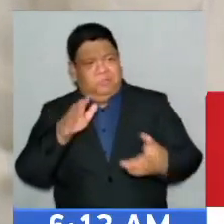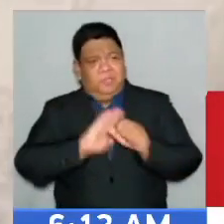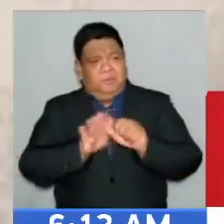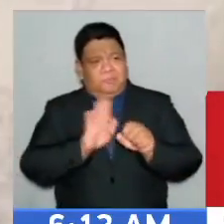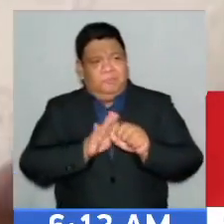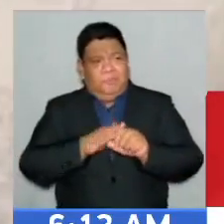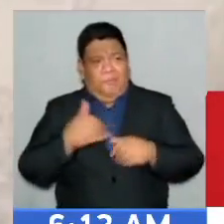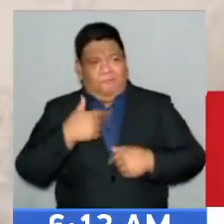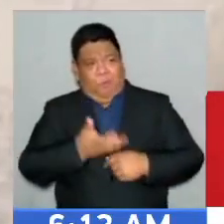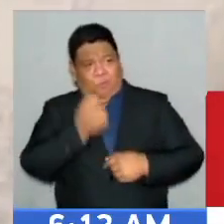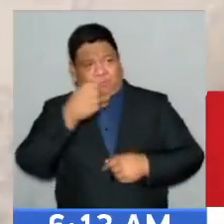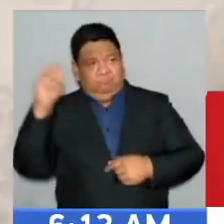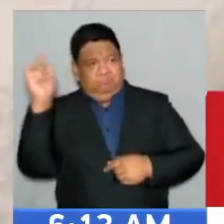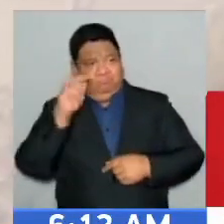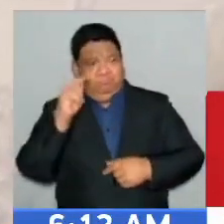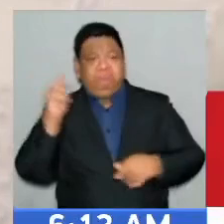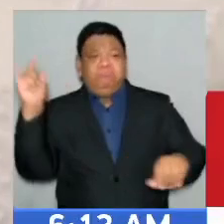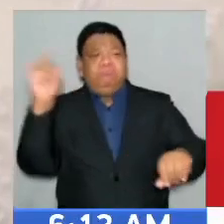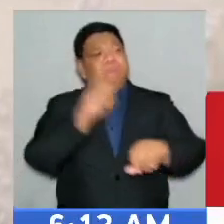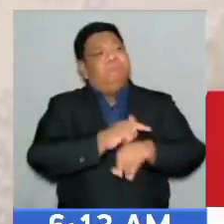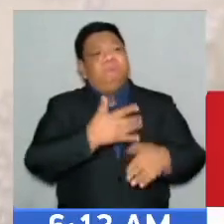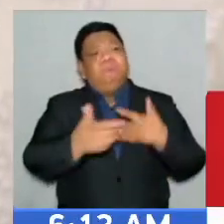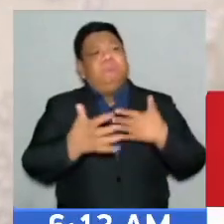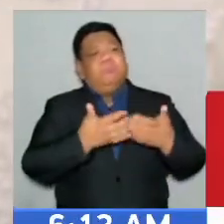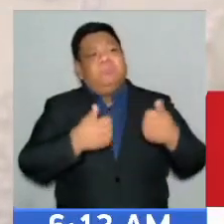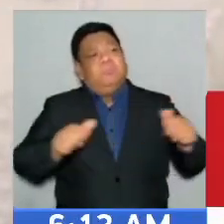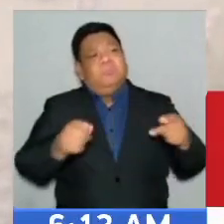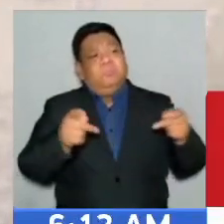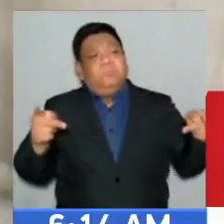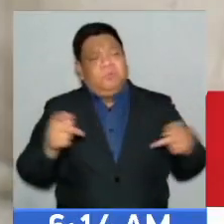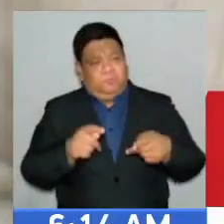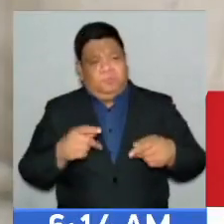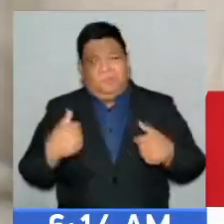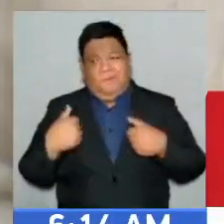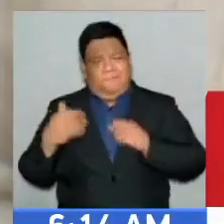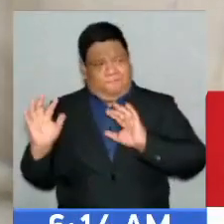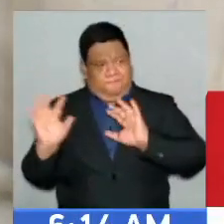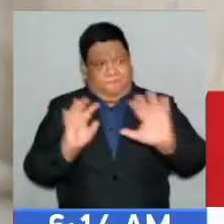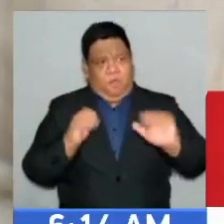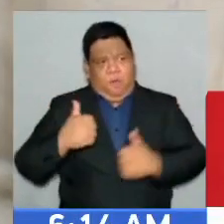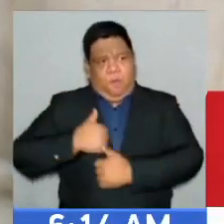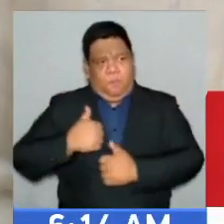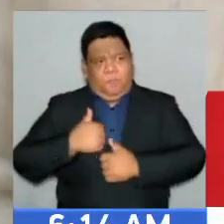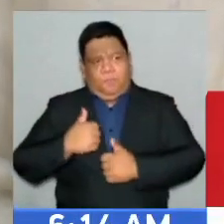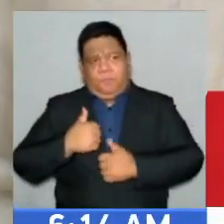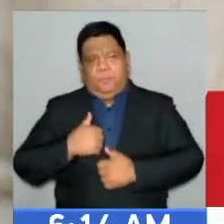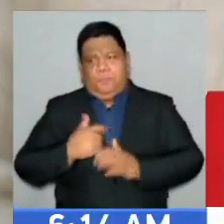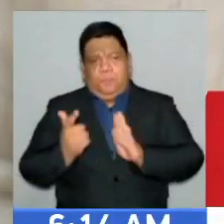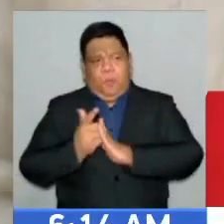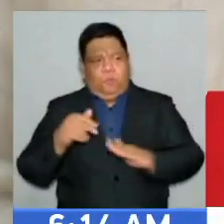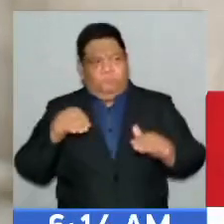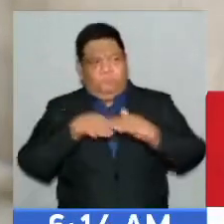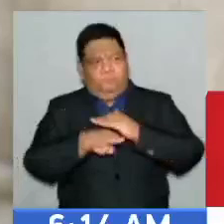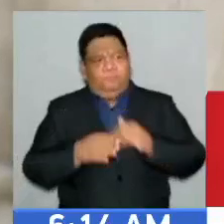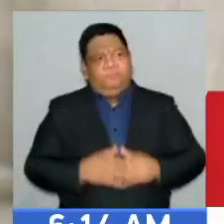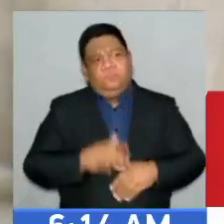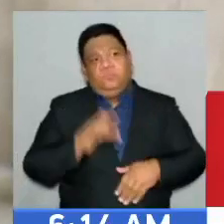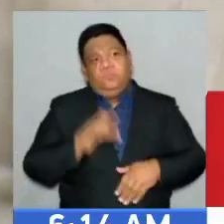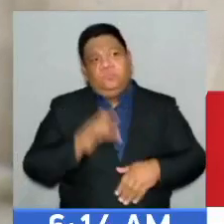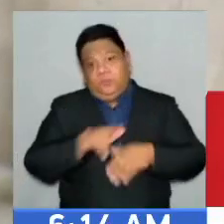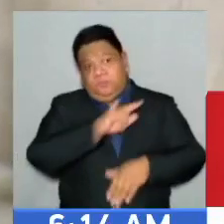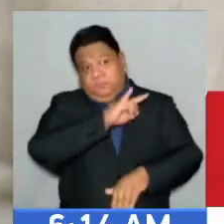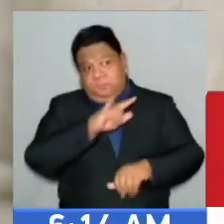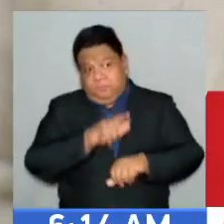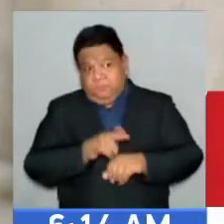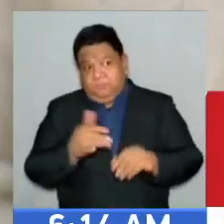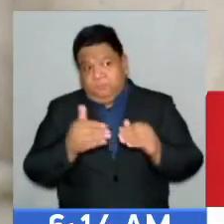gusto. Papaligiran natin ang sundalo, wala makalapit na 1 kilometro. Mas maaga kang makauwi, mas marami pang opsyon